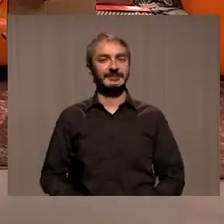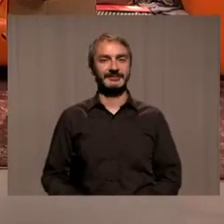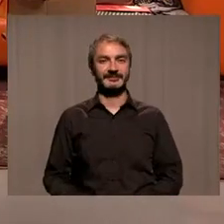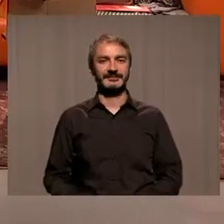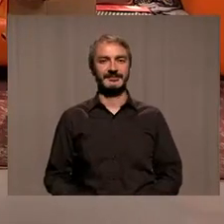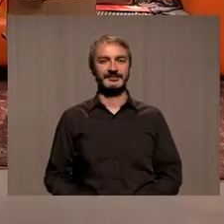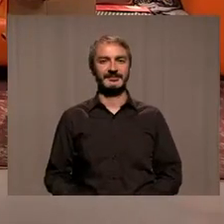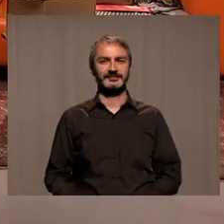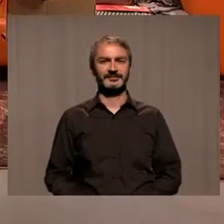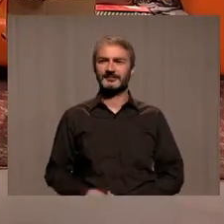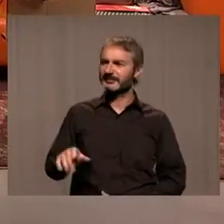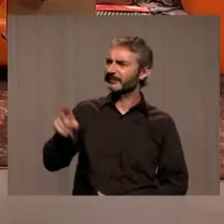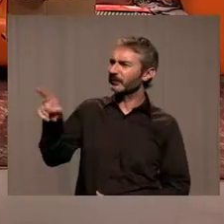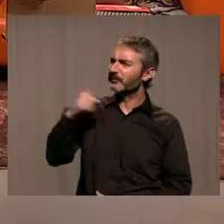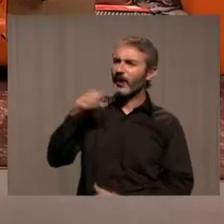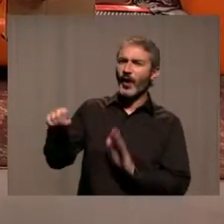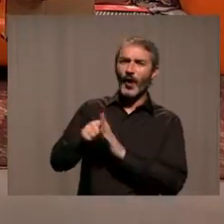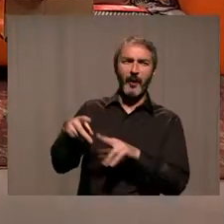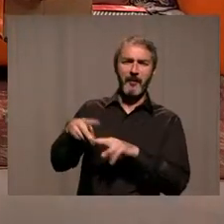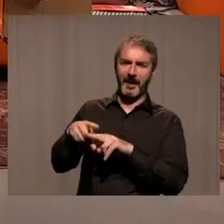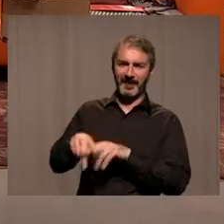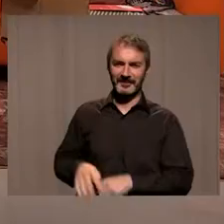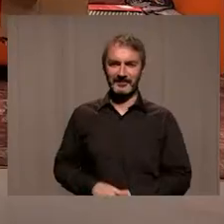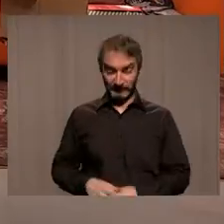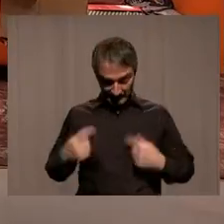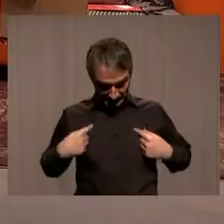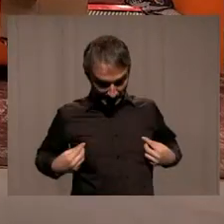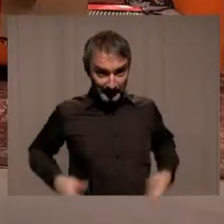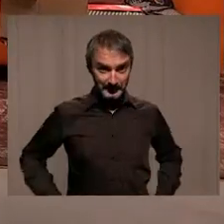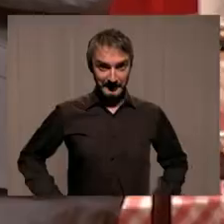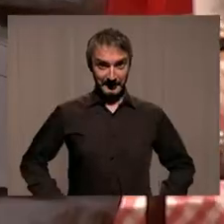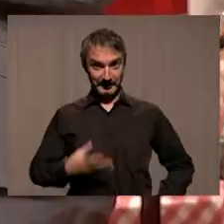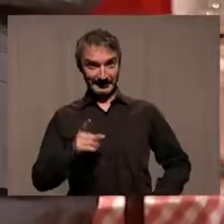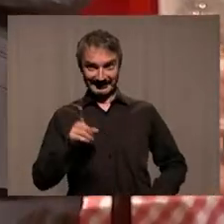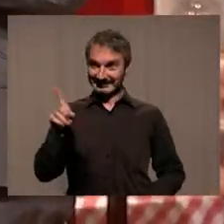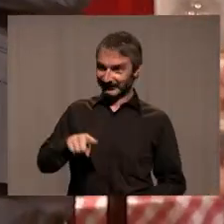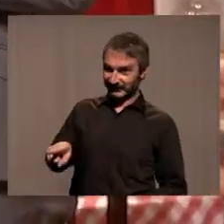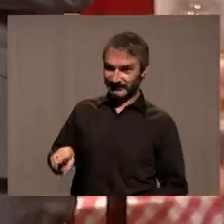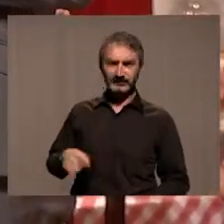Sembles un logo de banc. ¿Estic bé? Sí, yo creo que funciona.